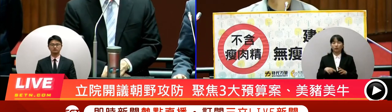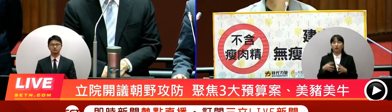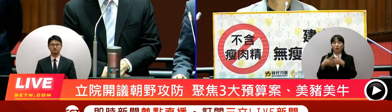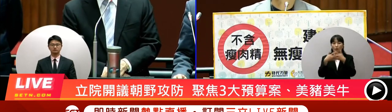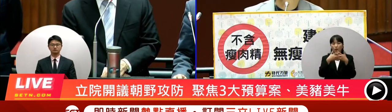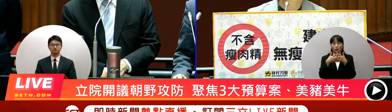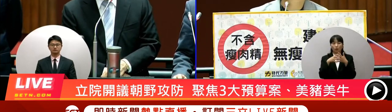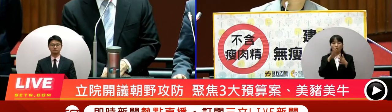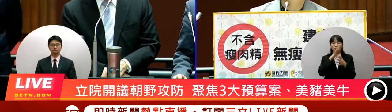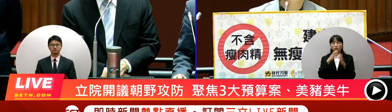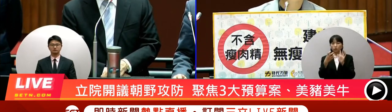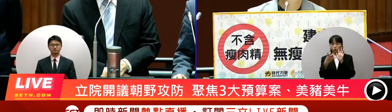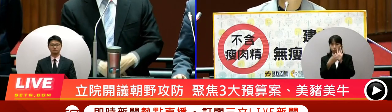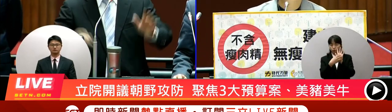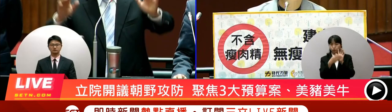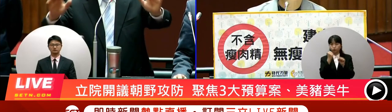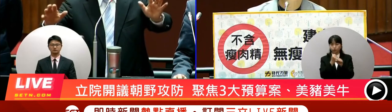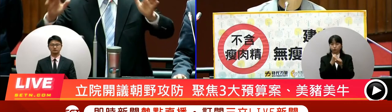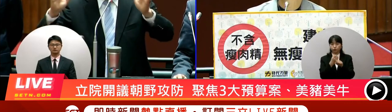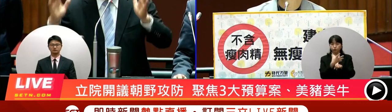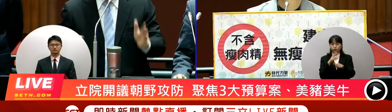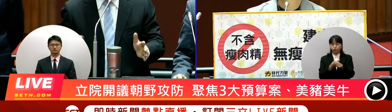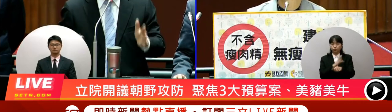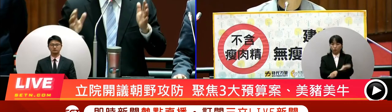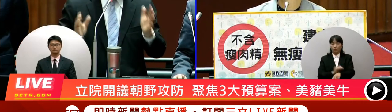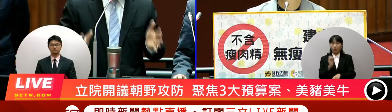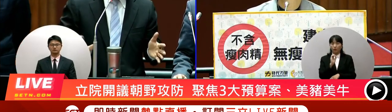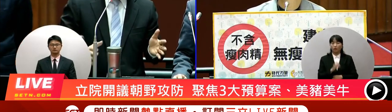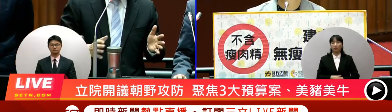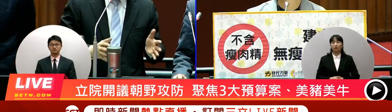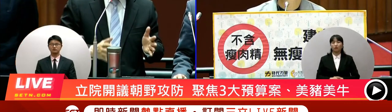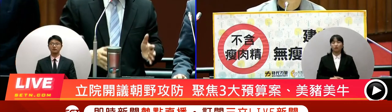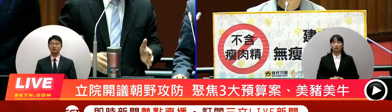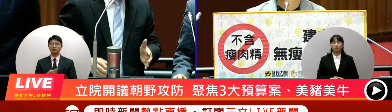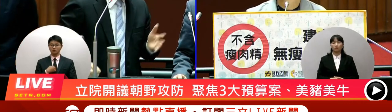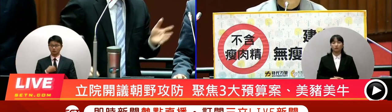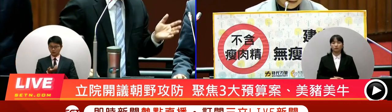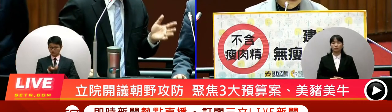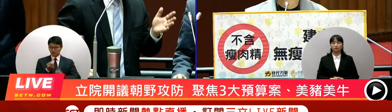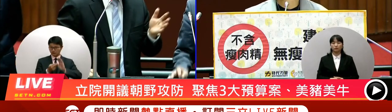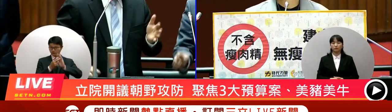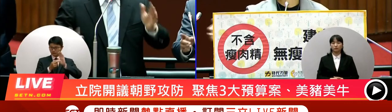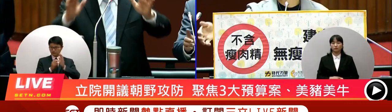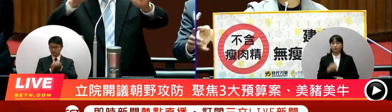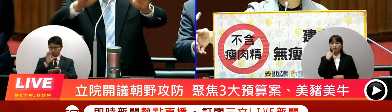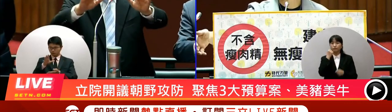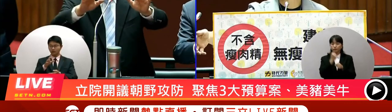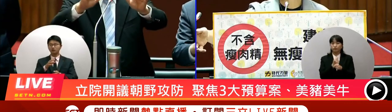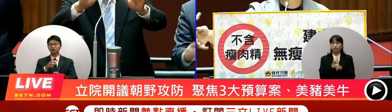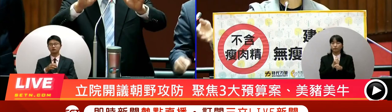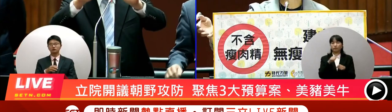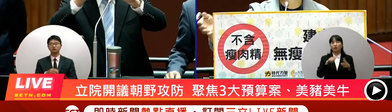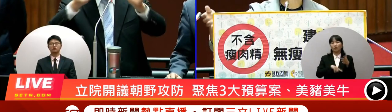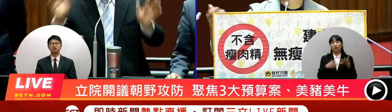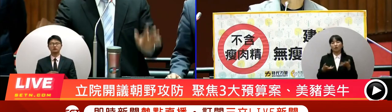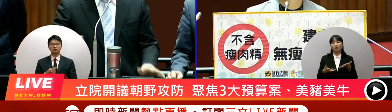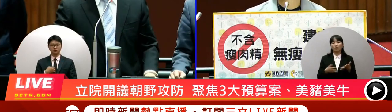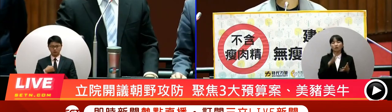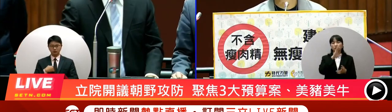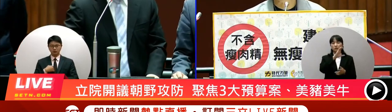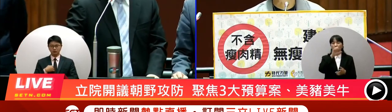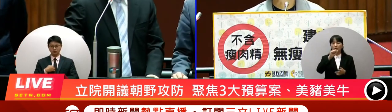瘦肉精的标章吗？ 我一定照刚才给委员所说明。 可以吗？这个都跟单类马来西亚式